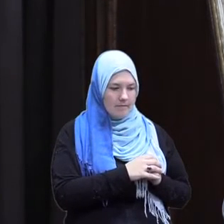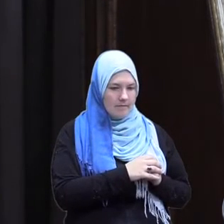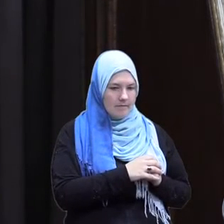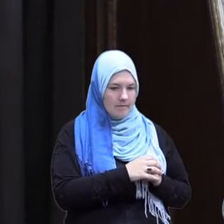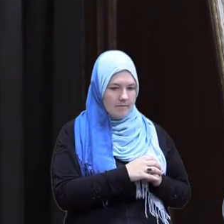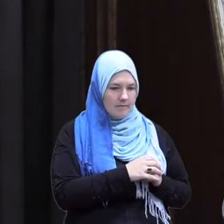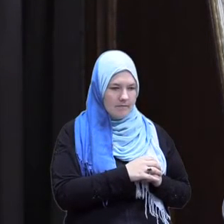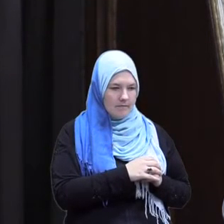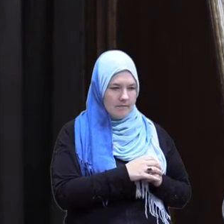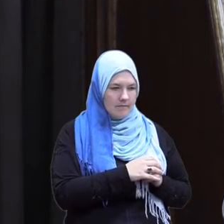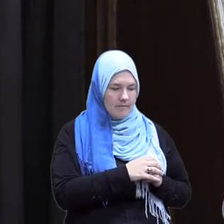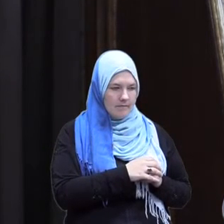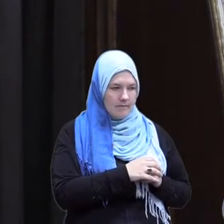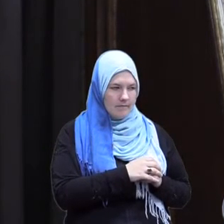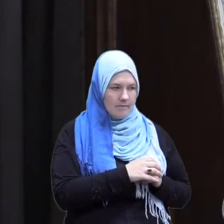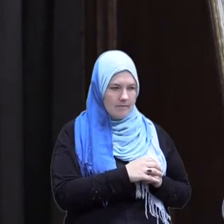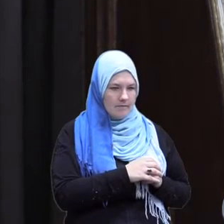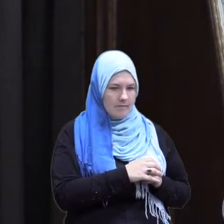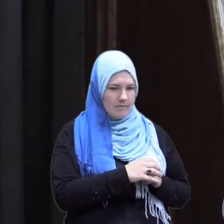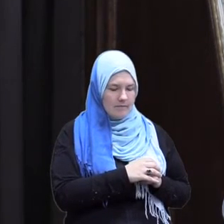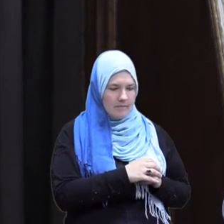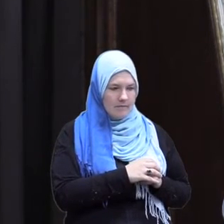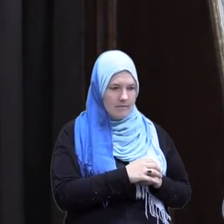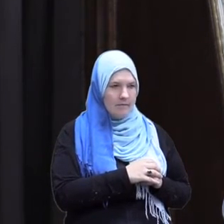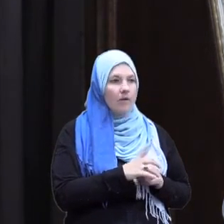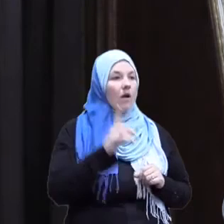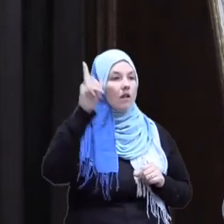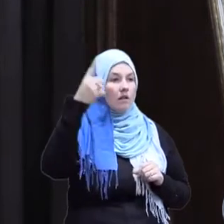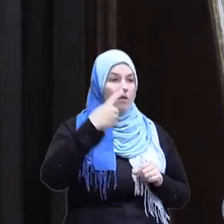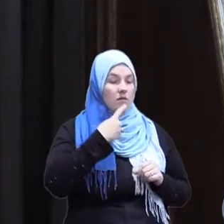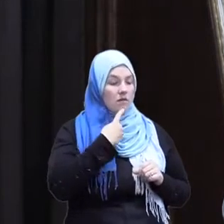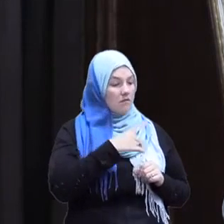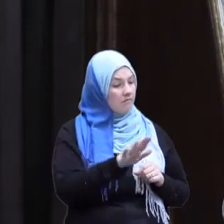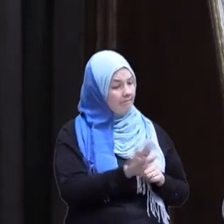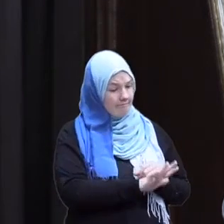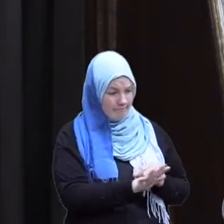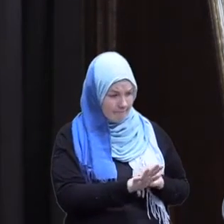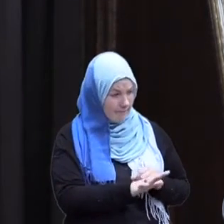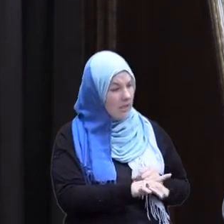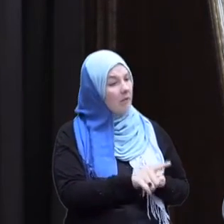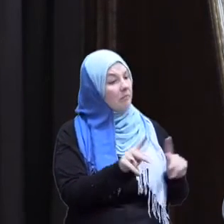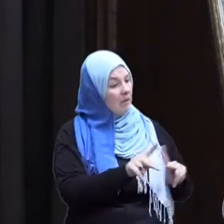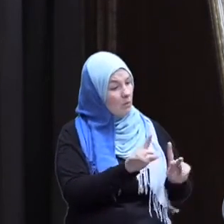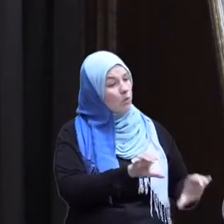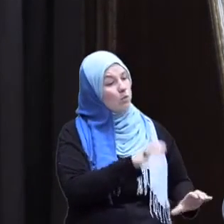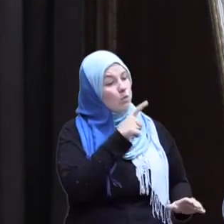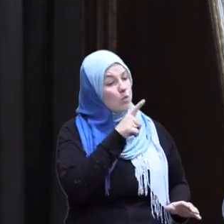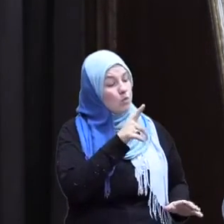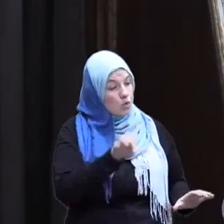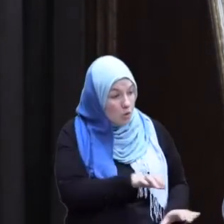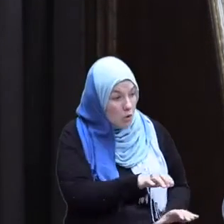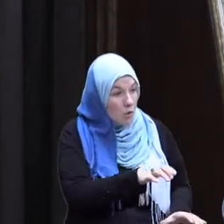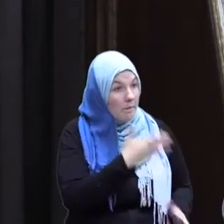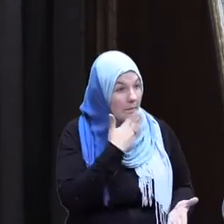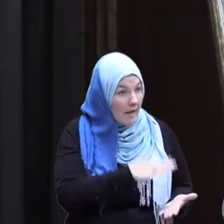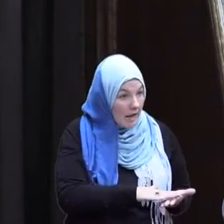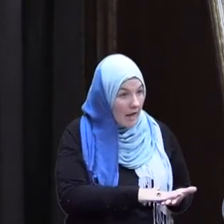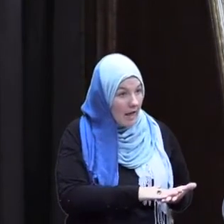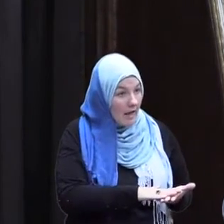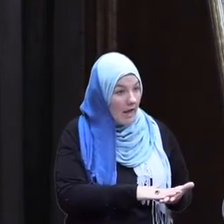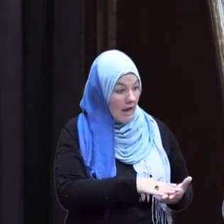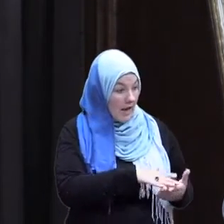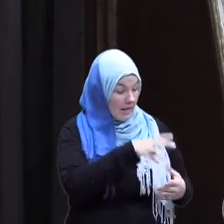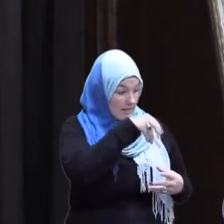النَّارِ هُمْ فِيهَا خَالِدُونَ. Nay, those who earned evil and their sins have besieged